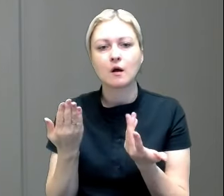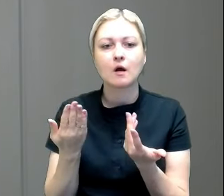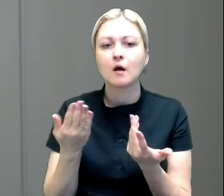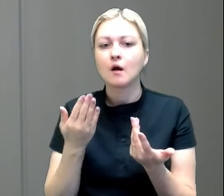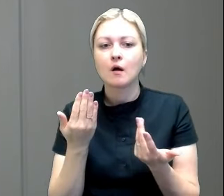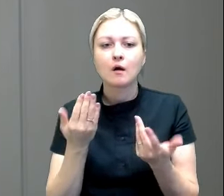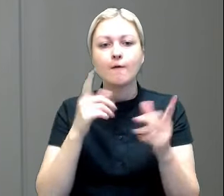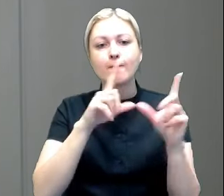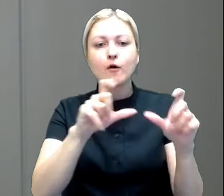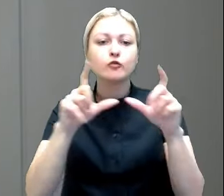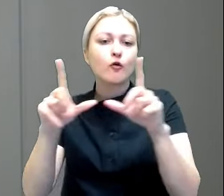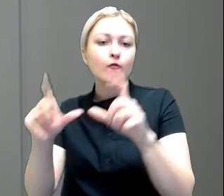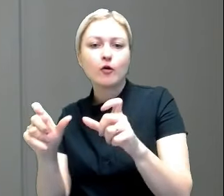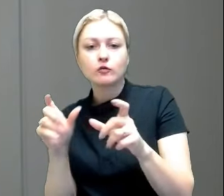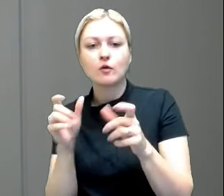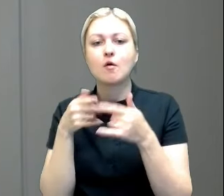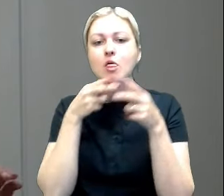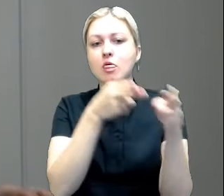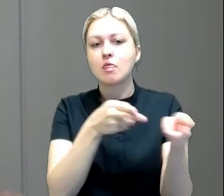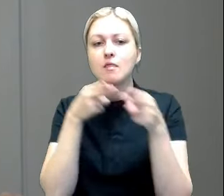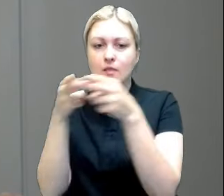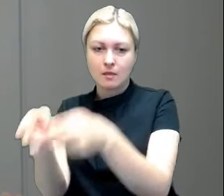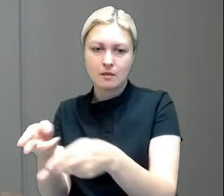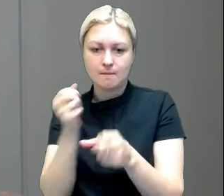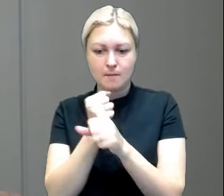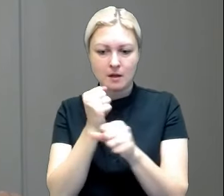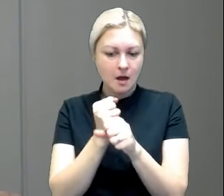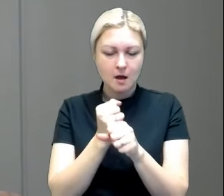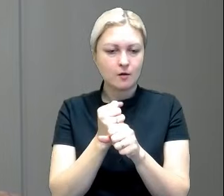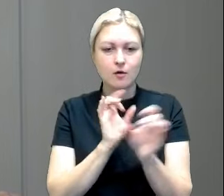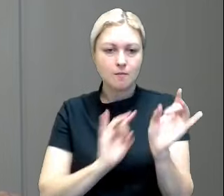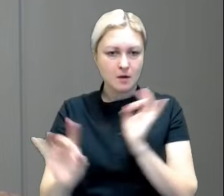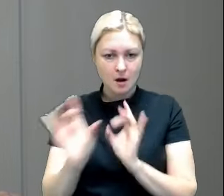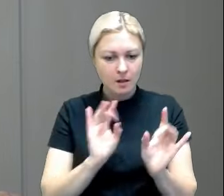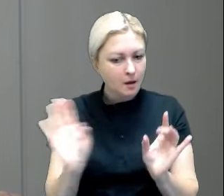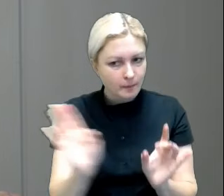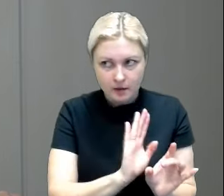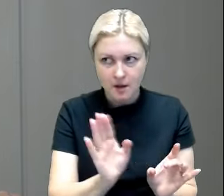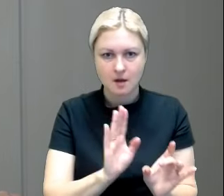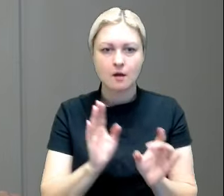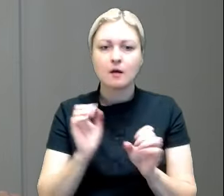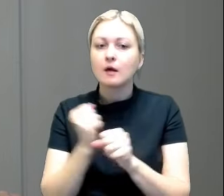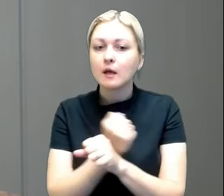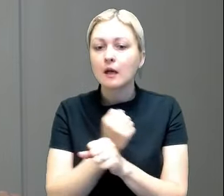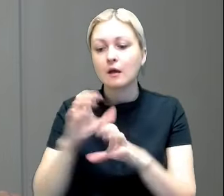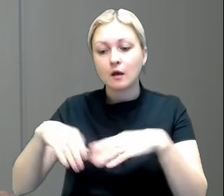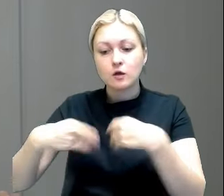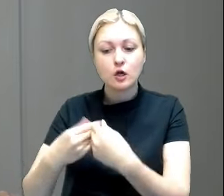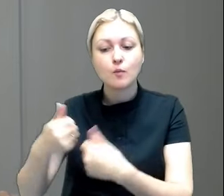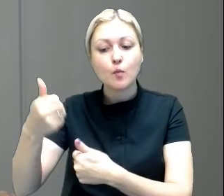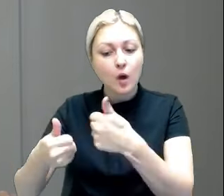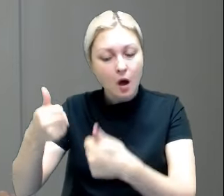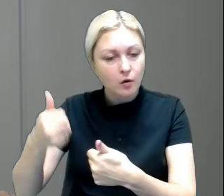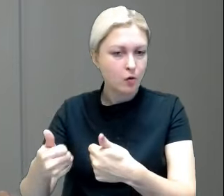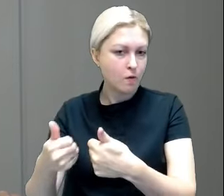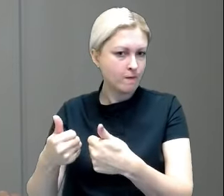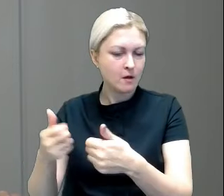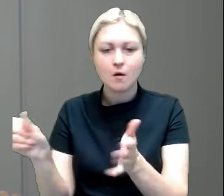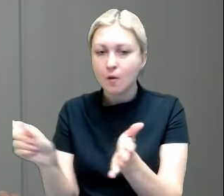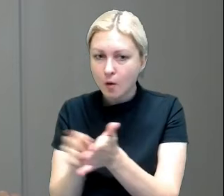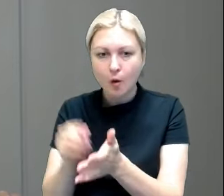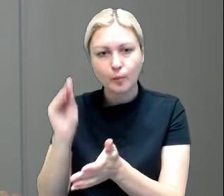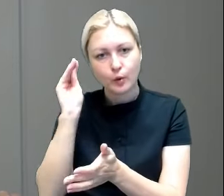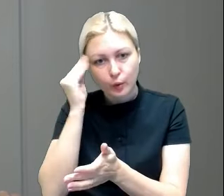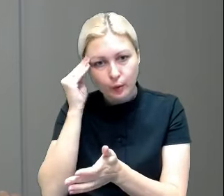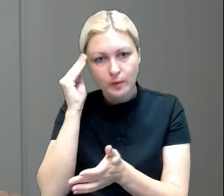nuotraukas švietimo įstaigose privalome rūpinti šeimų gerove o tai galite padaryti jau šiam rugsėjui